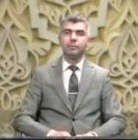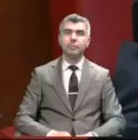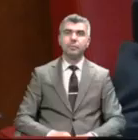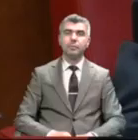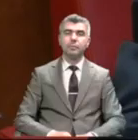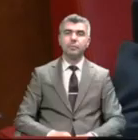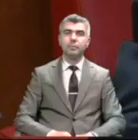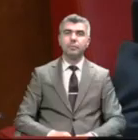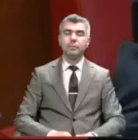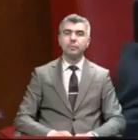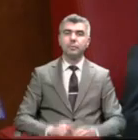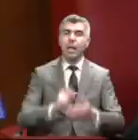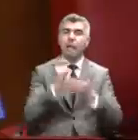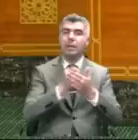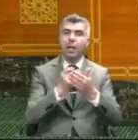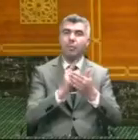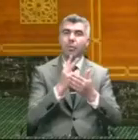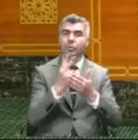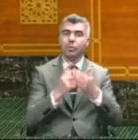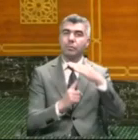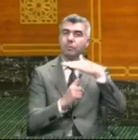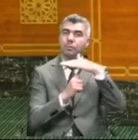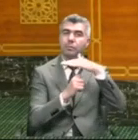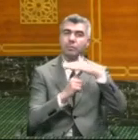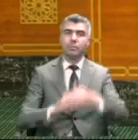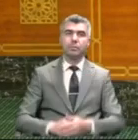هناك طلبين على نقط النظام